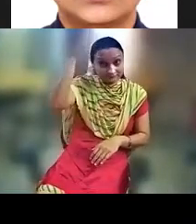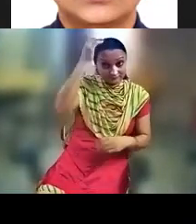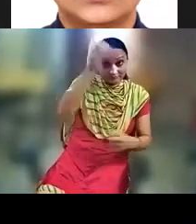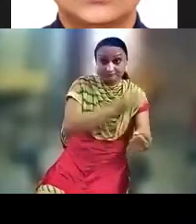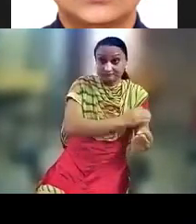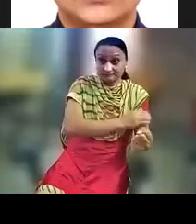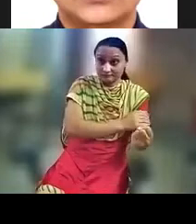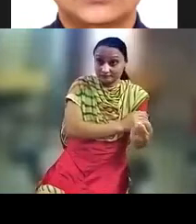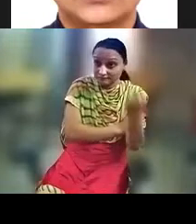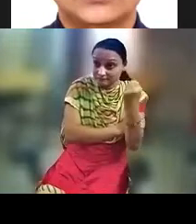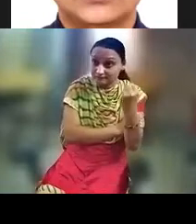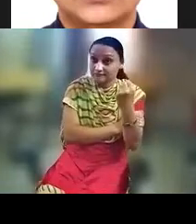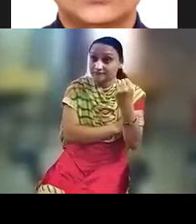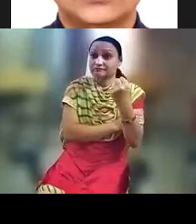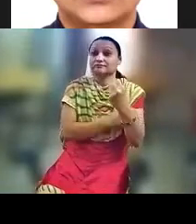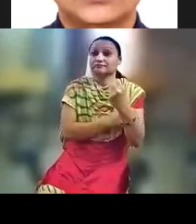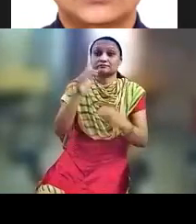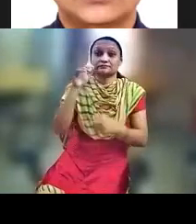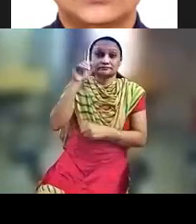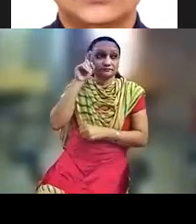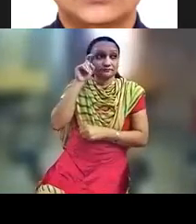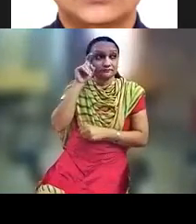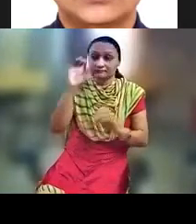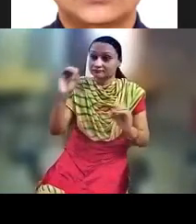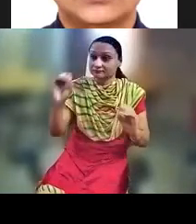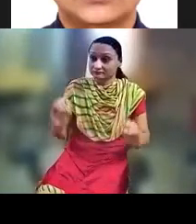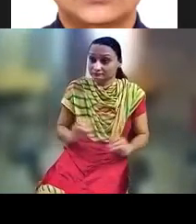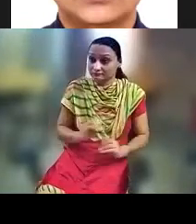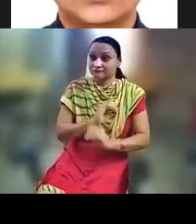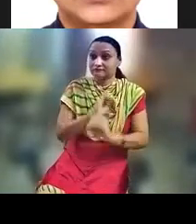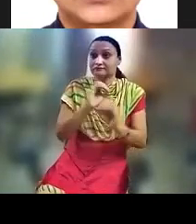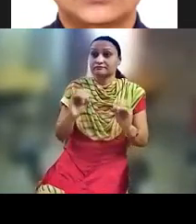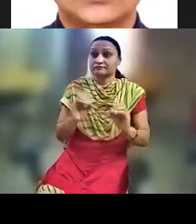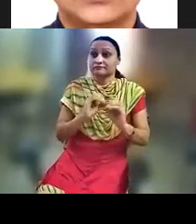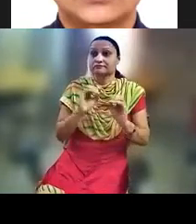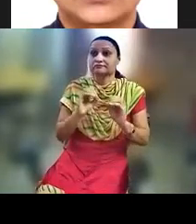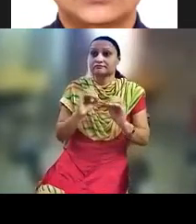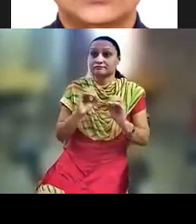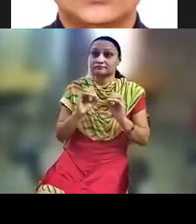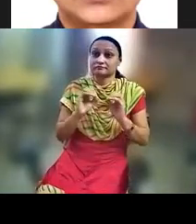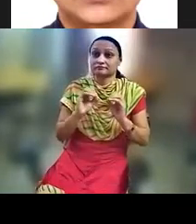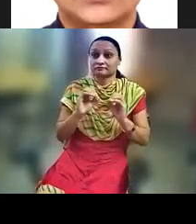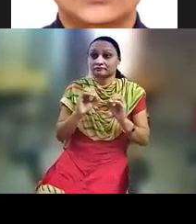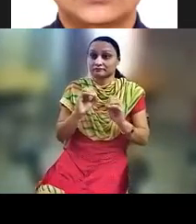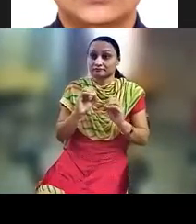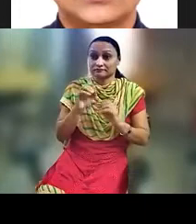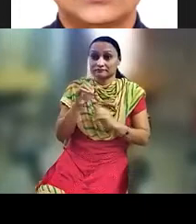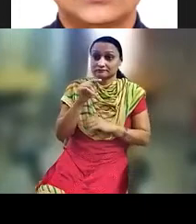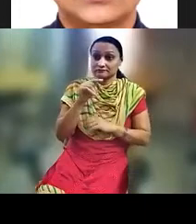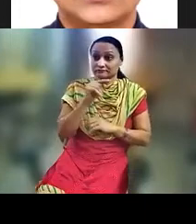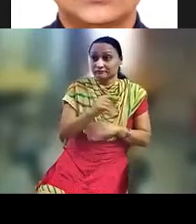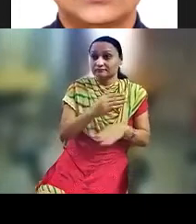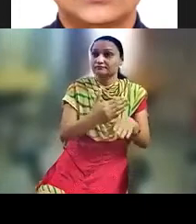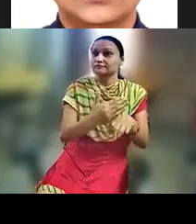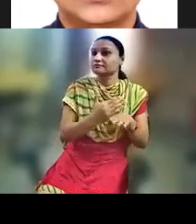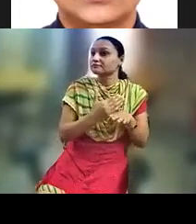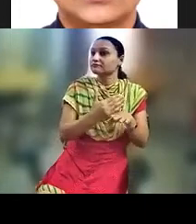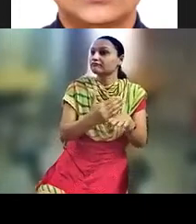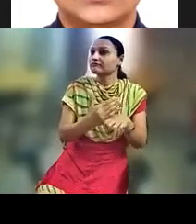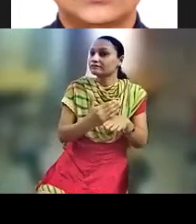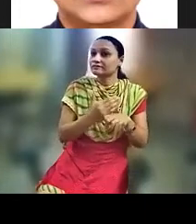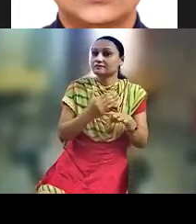life, can work productively and fruitfully, and is able to make a contribution to his or her